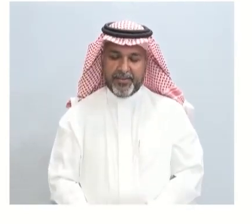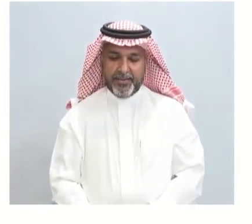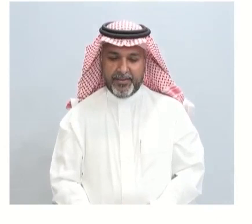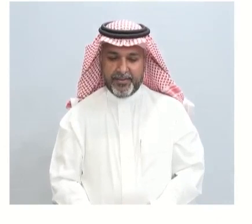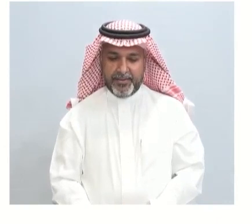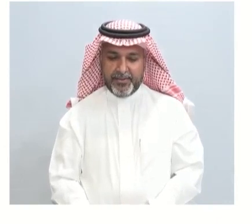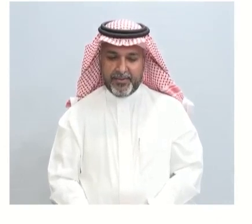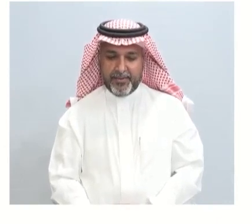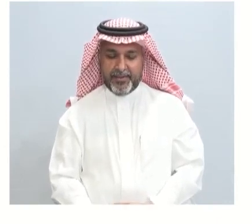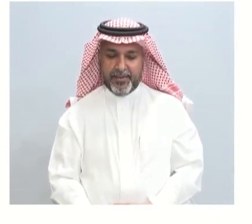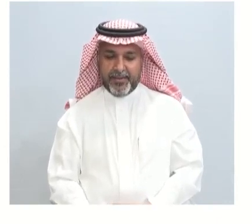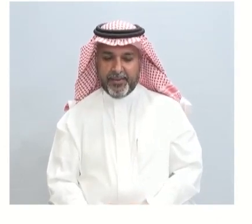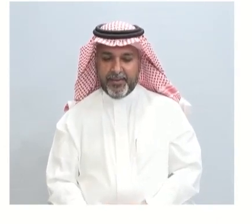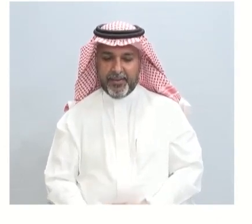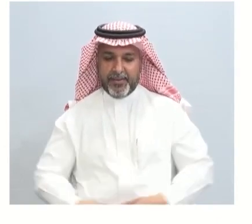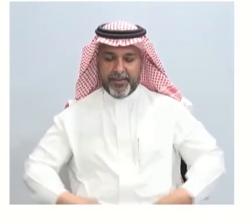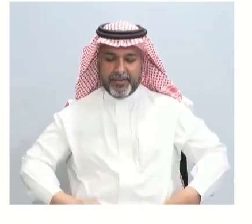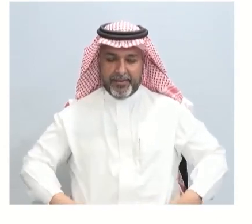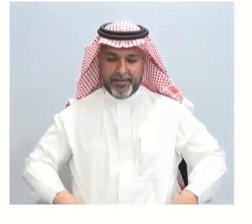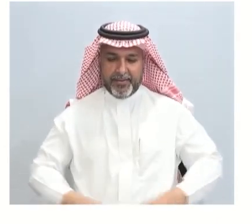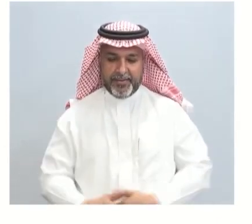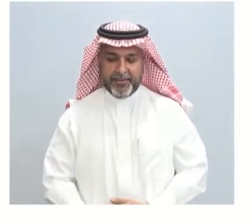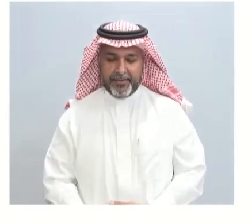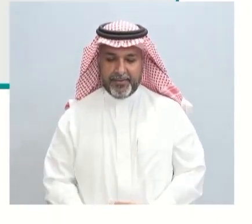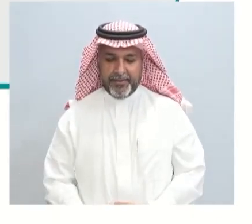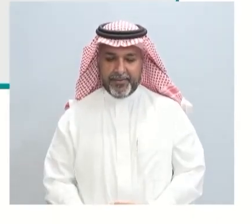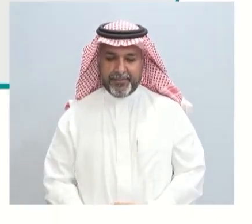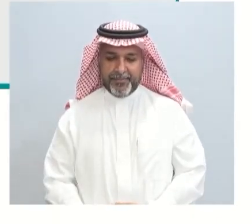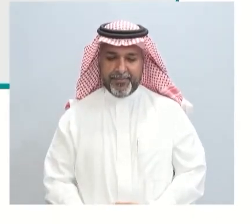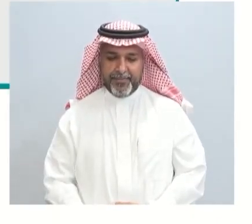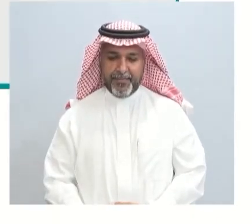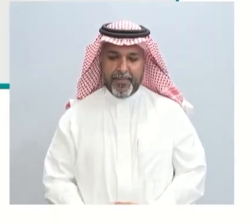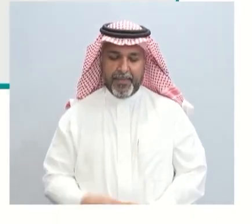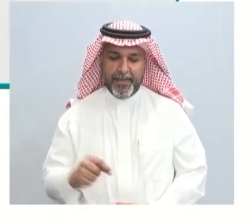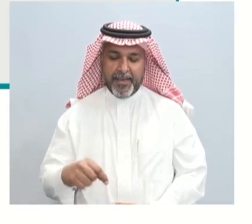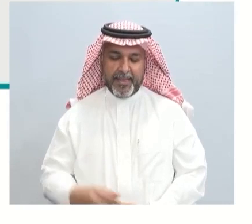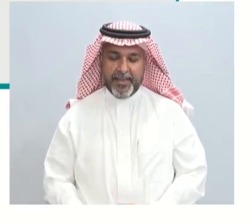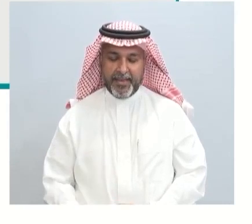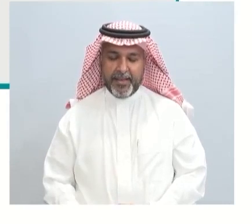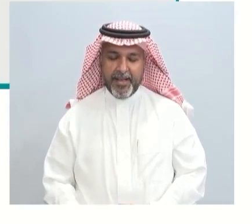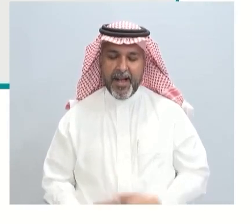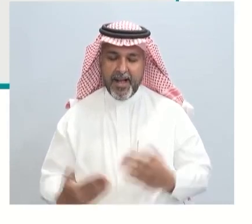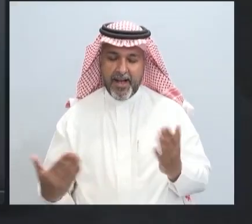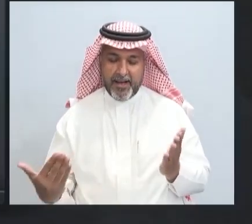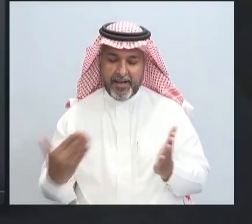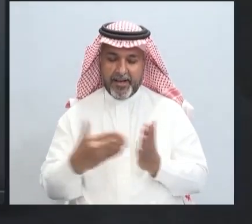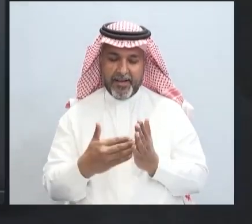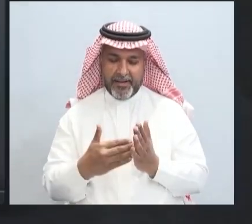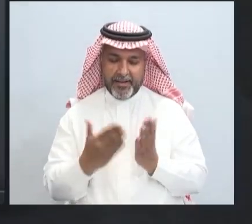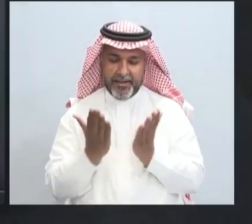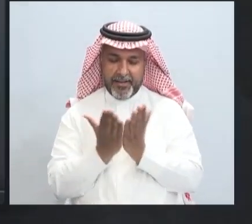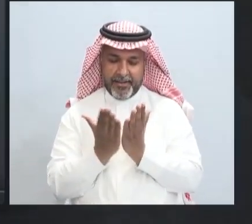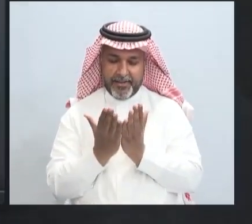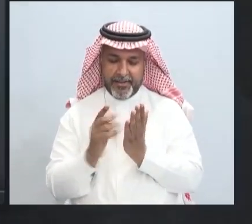الجواب الصحيح يعني بهذا الشكل اتمنى ان نكون وفقت في تقديم هذا الدرس لكم اخواني